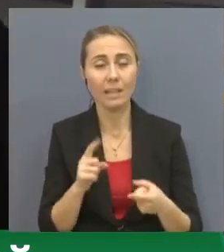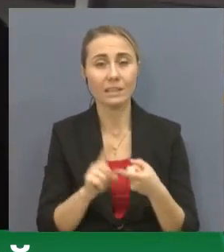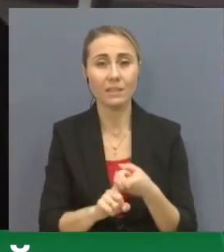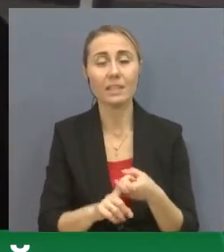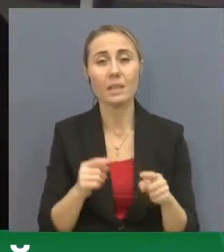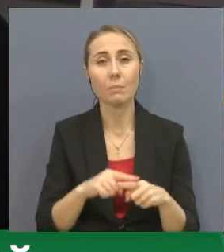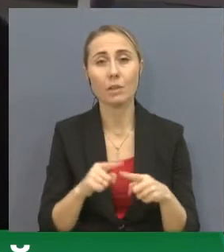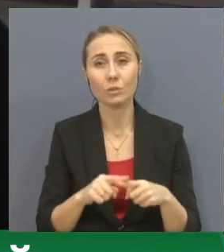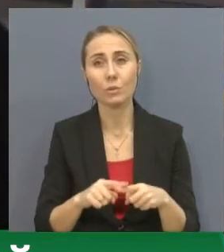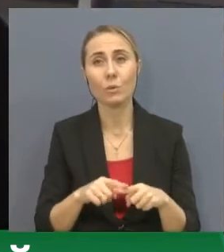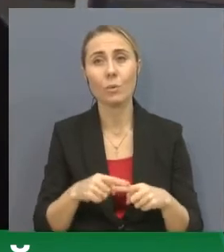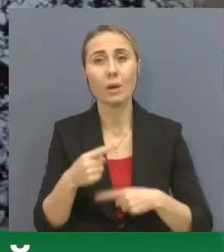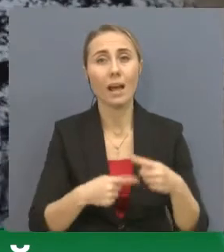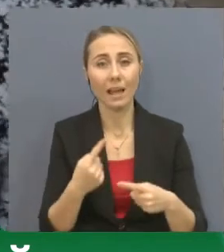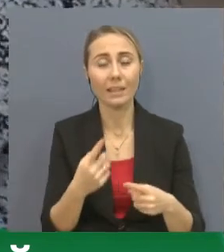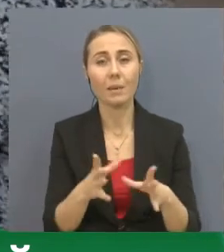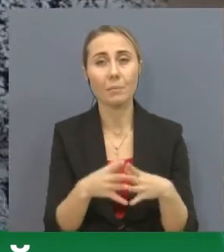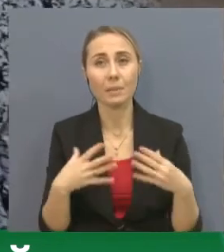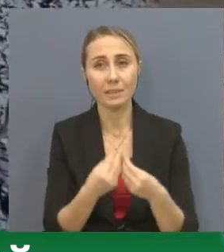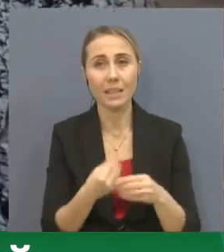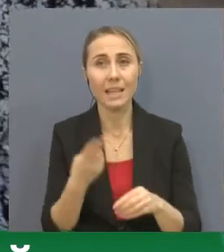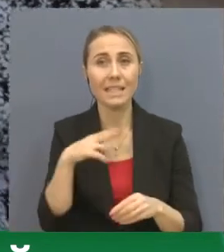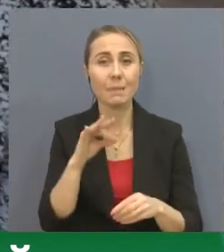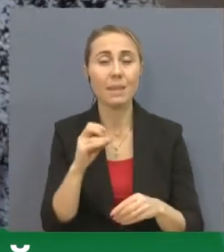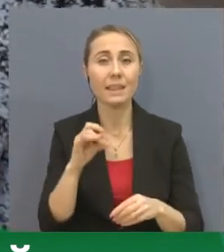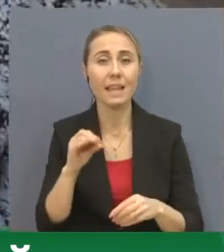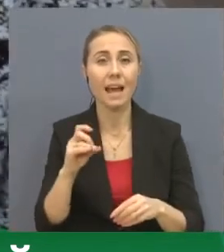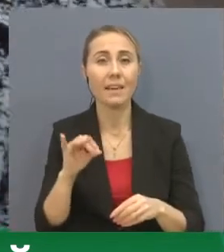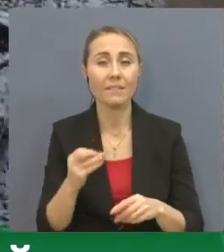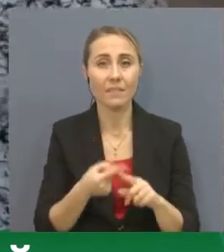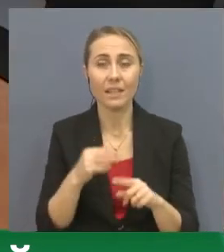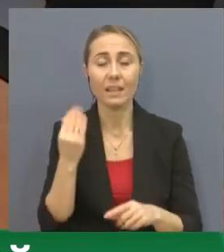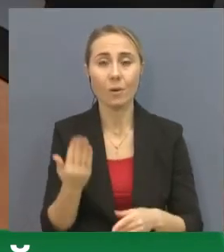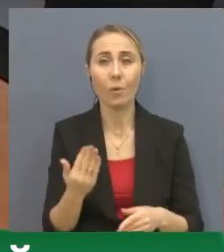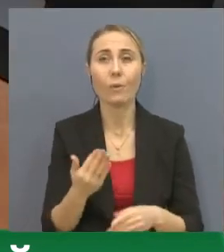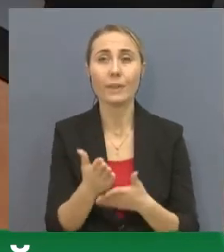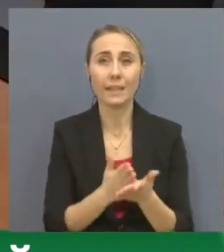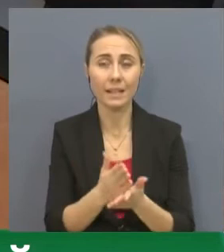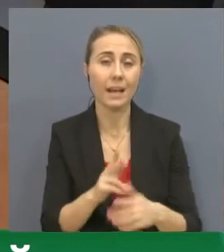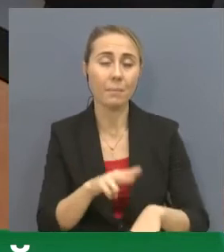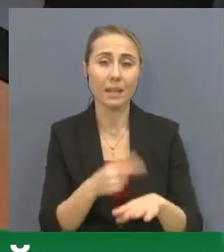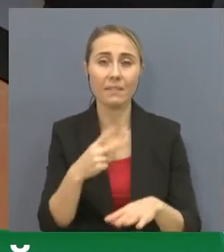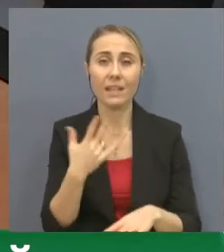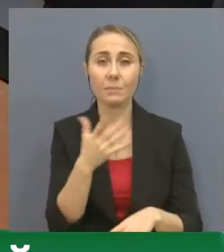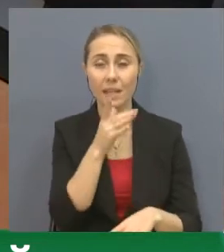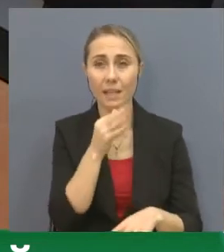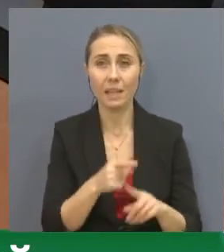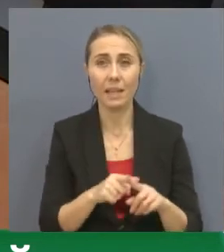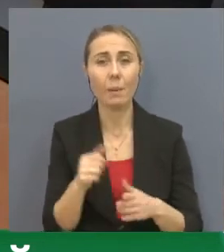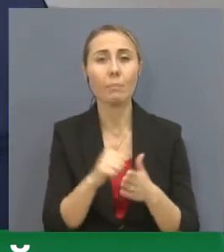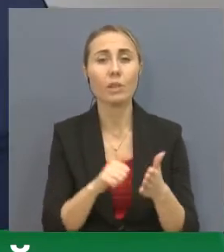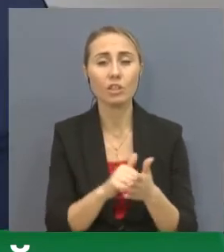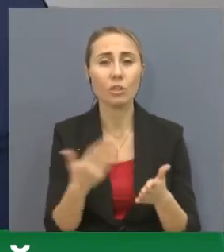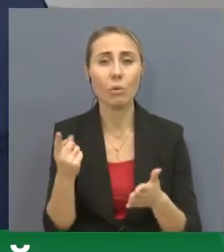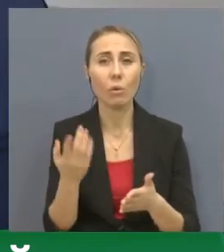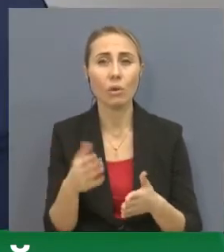одна из таких семей династиями то и вых азамат митаев проработал в полиции 25 лет единственная причина по